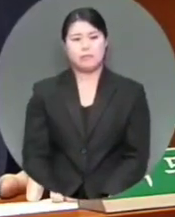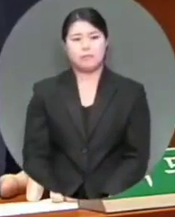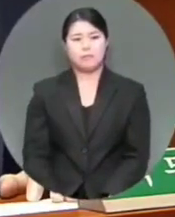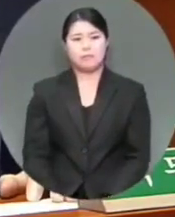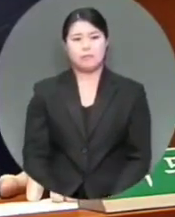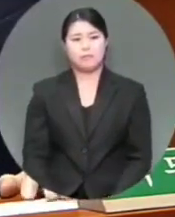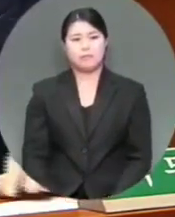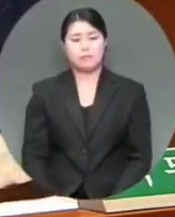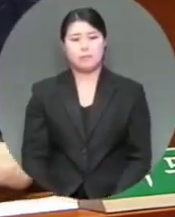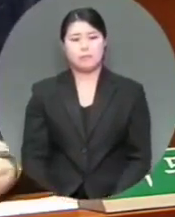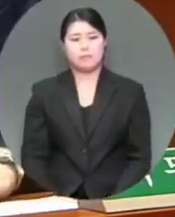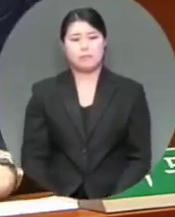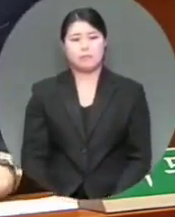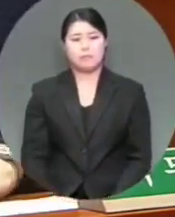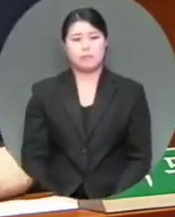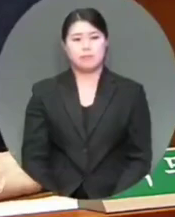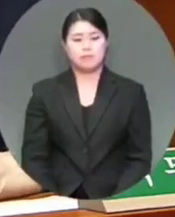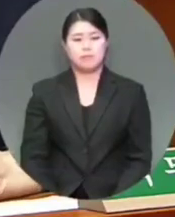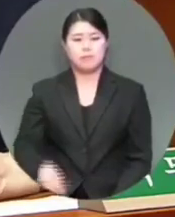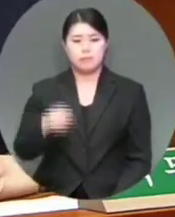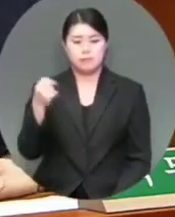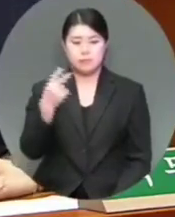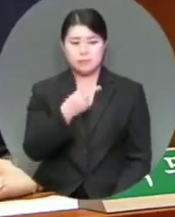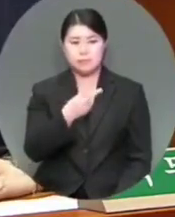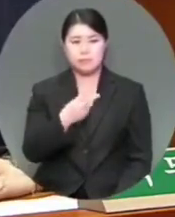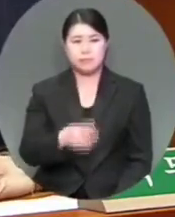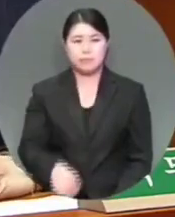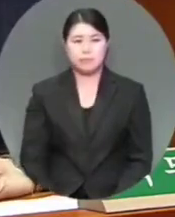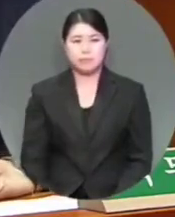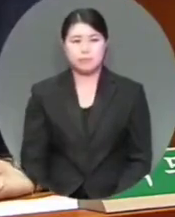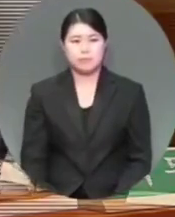해주시고요. 그리고 저 우리